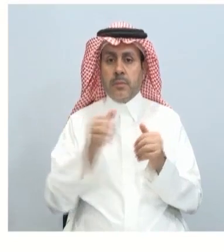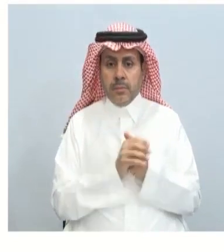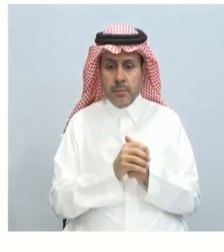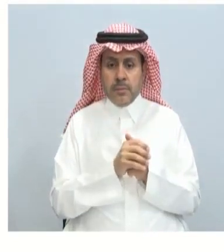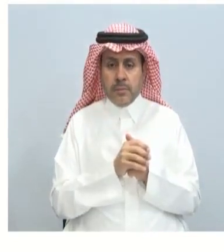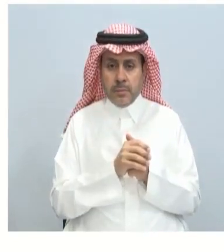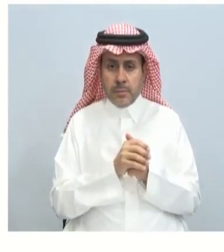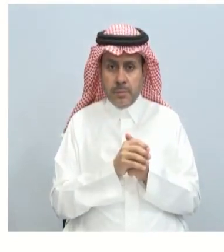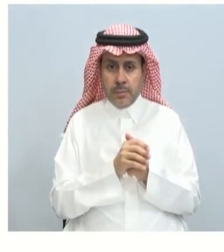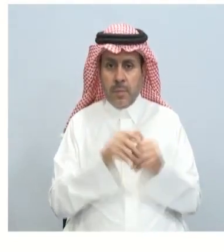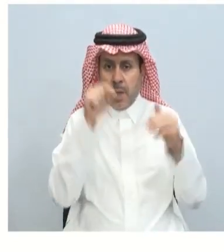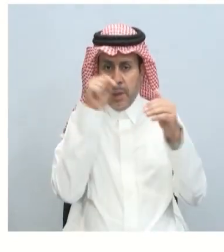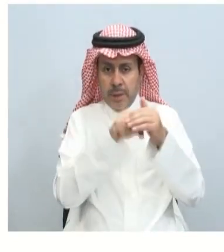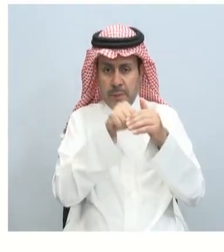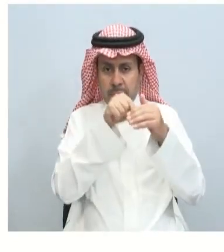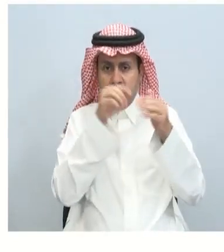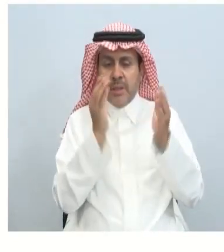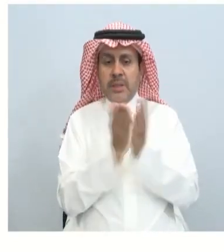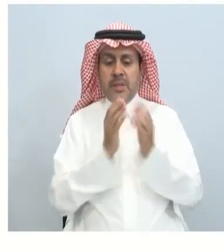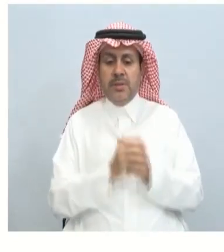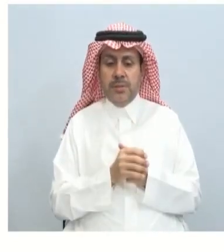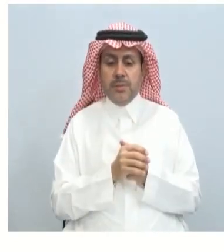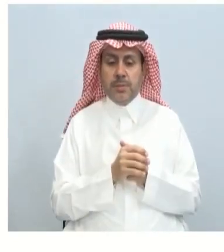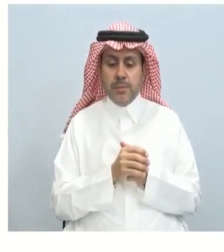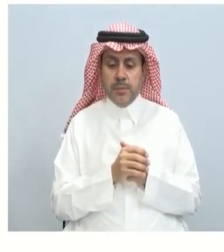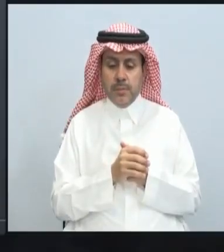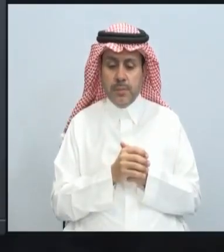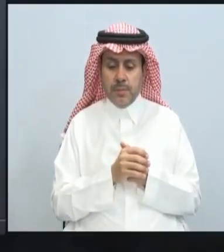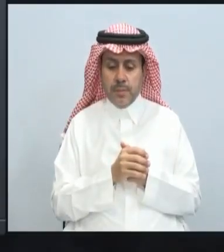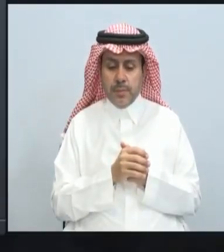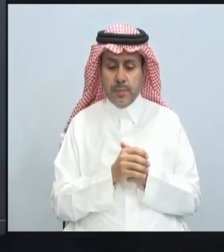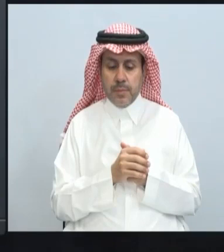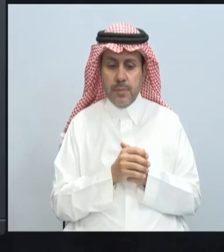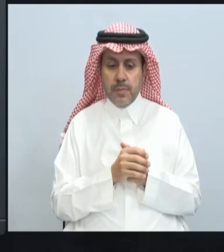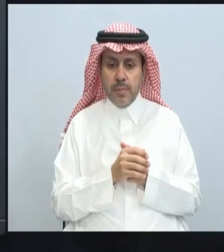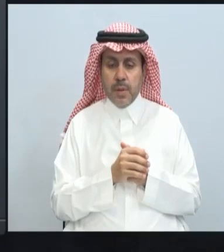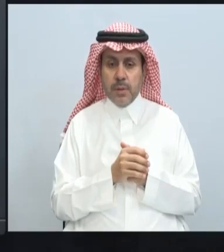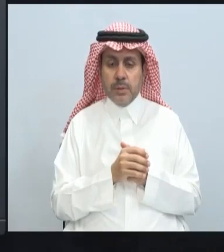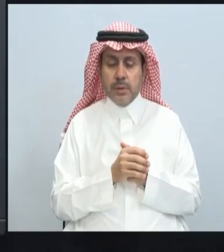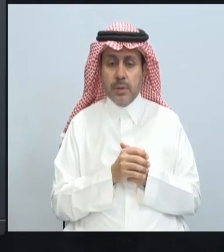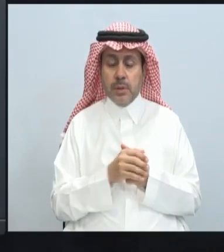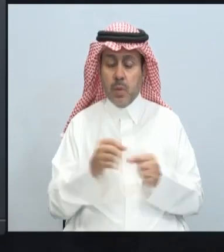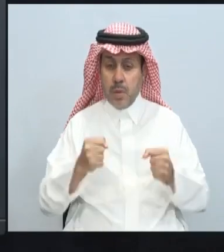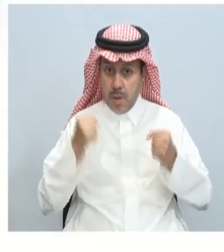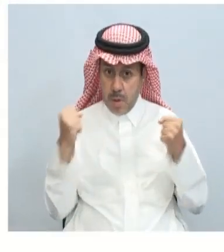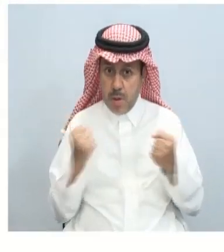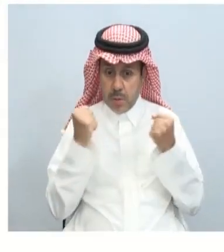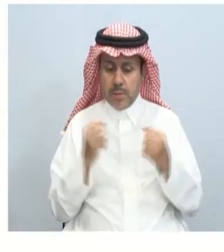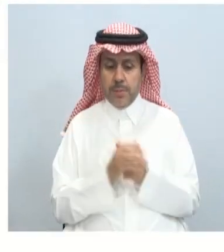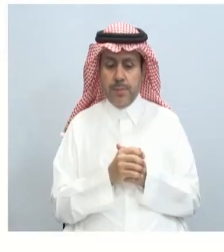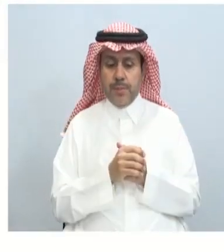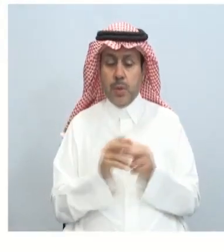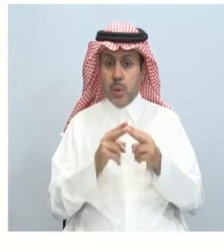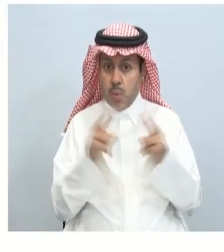سنتعلم وماذا سناخذ يتوقع منك خطاب واختي الطالبه في نهايه الدرس ان تكون قادرا على ان